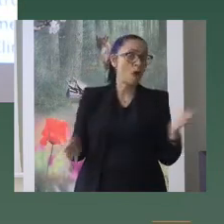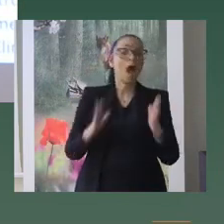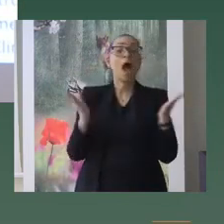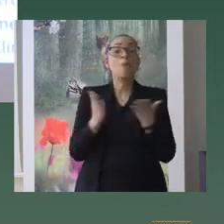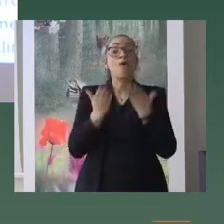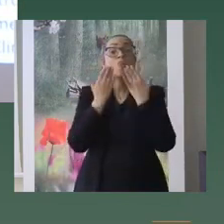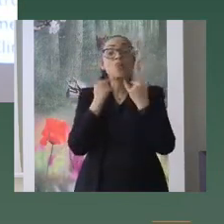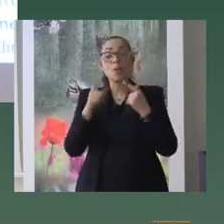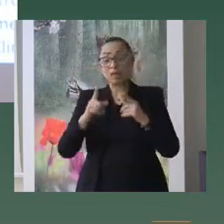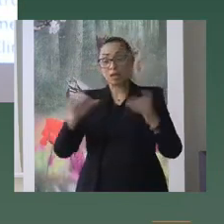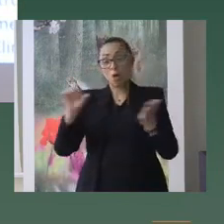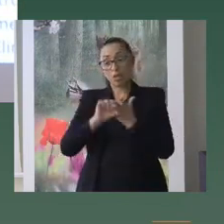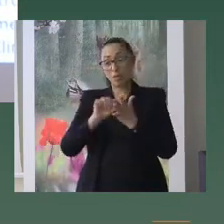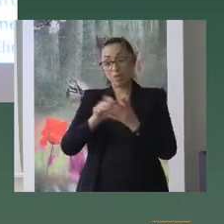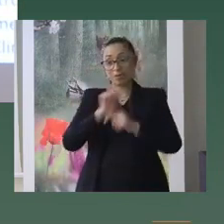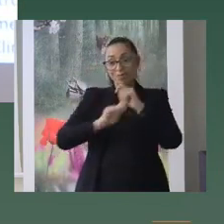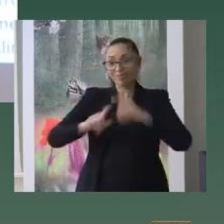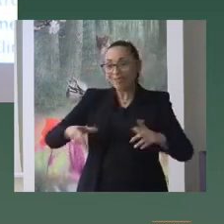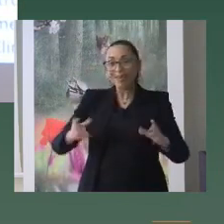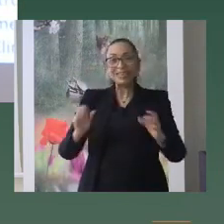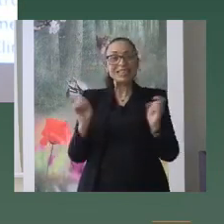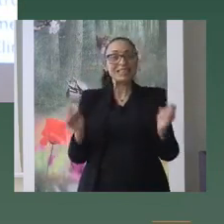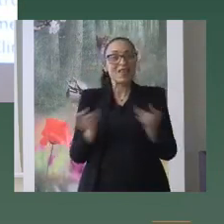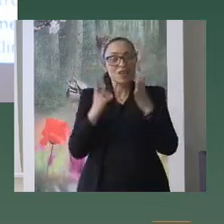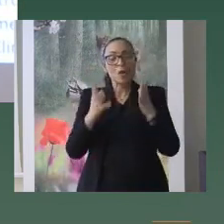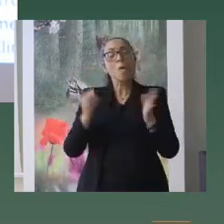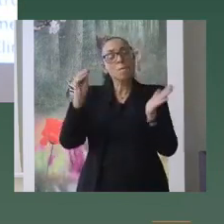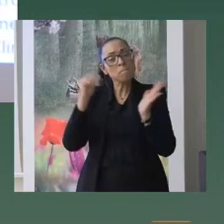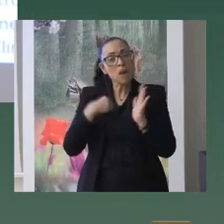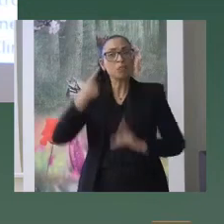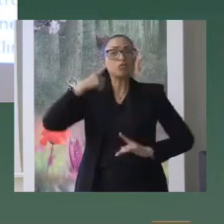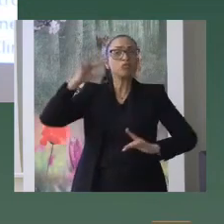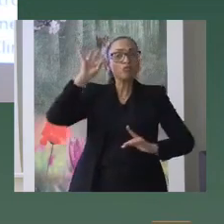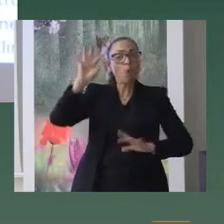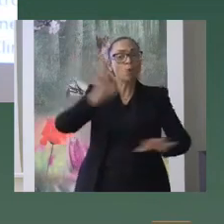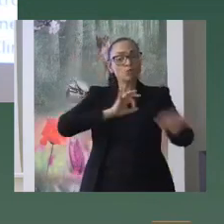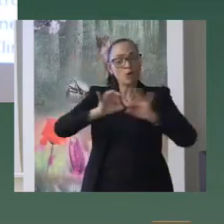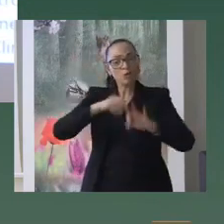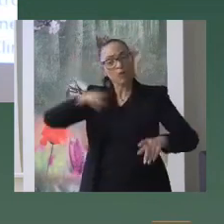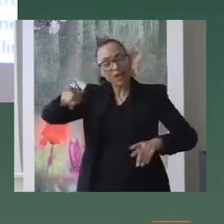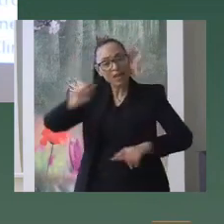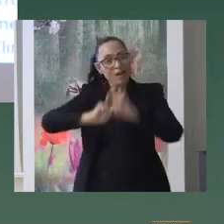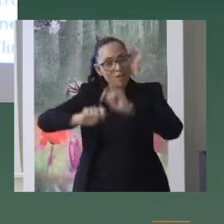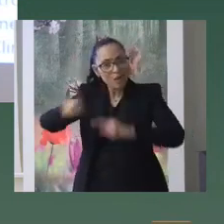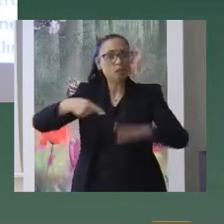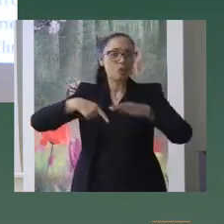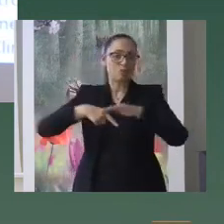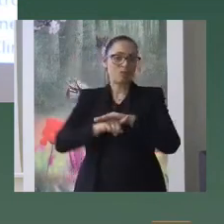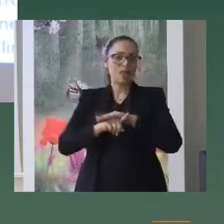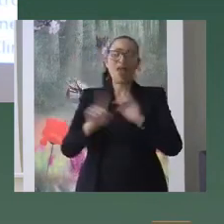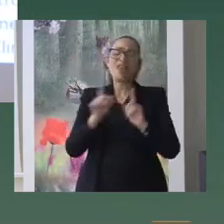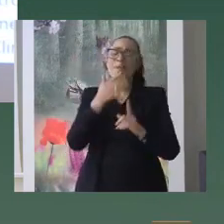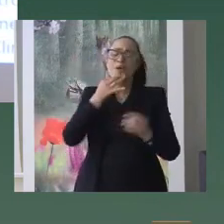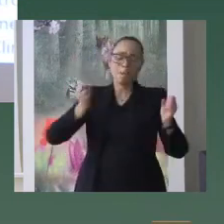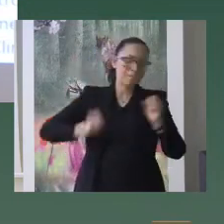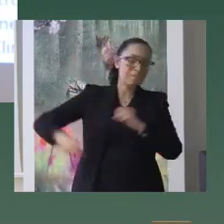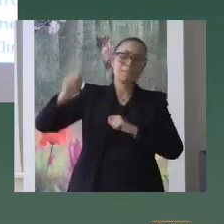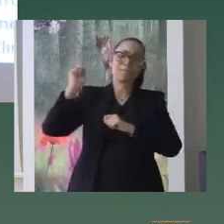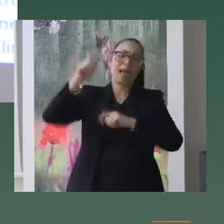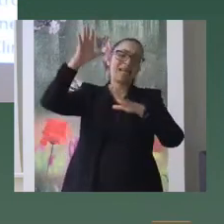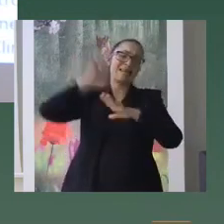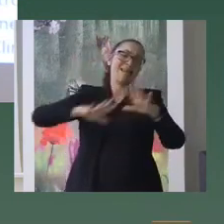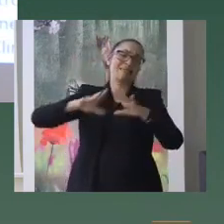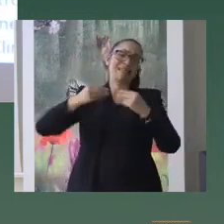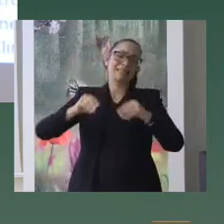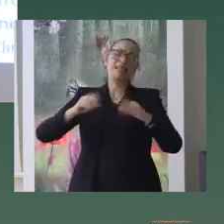υπήρχε όταν η πόλη ξαφνικά ξεπίδησε, θα πρέπει να είναι στο σχεδιασμό. Θέλω να πω ότι δεν υπάρχουν μαγικές λύσεις, αλλά πάντα υπάρχουν